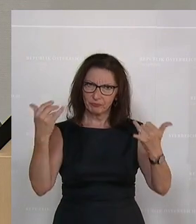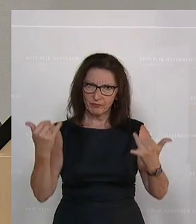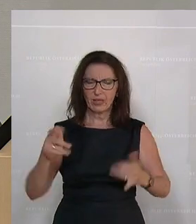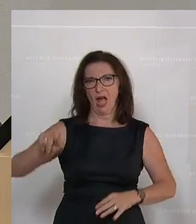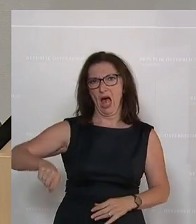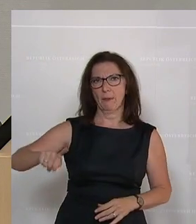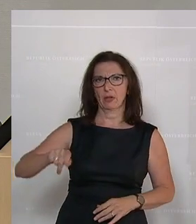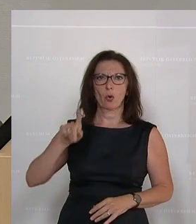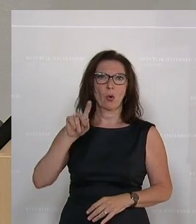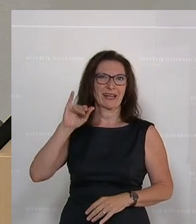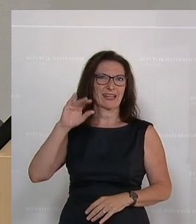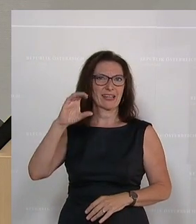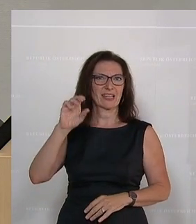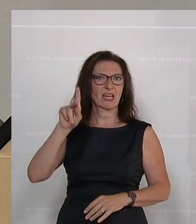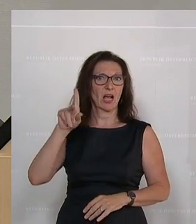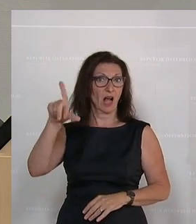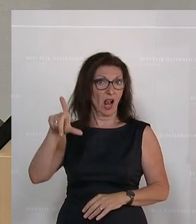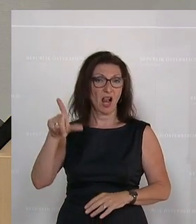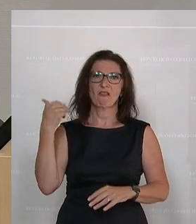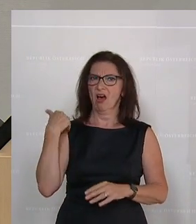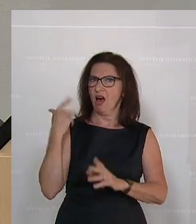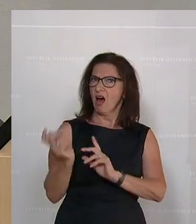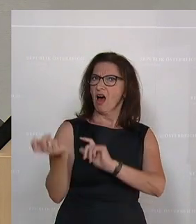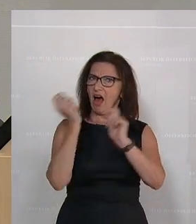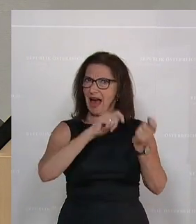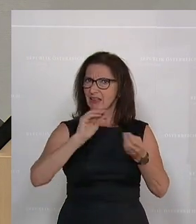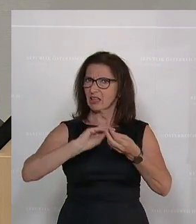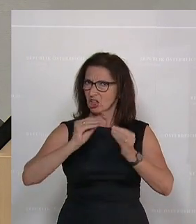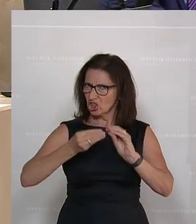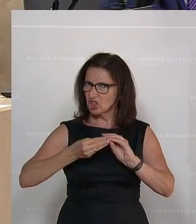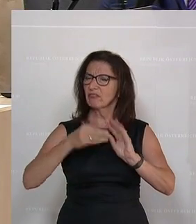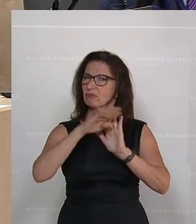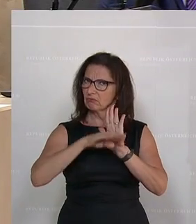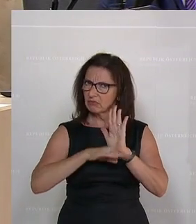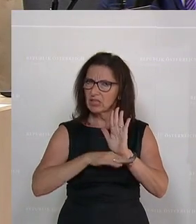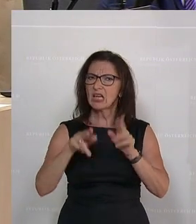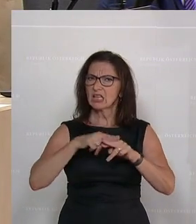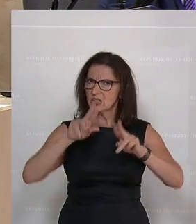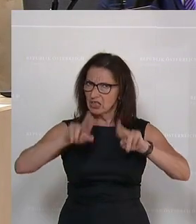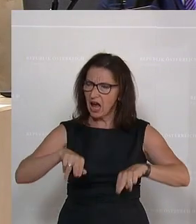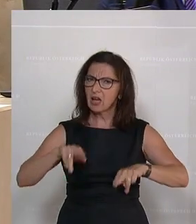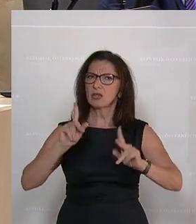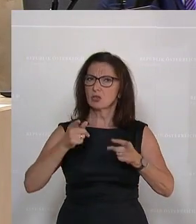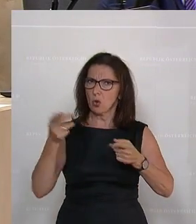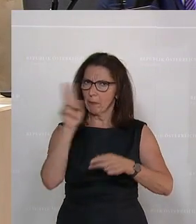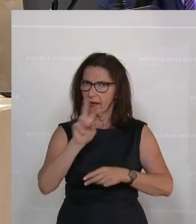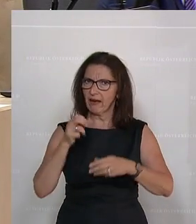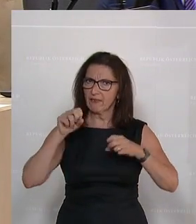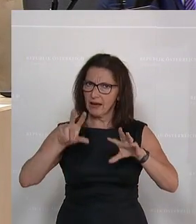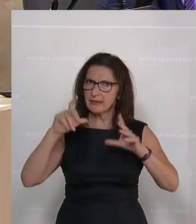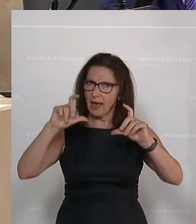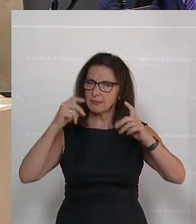gibt durcheinander zu geschäftsführern bestätigte nationalrat wollte im sinne des § 18 absatz 3 der